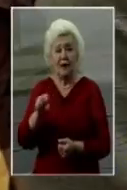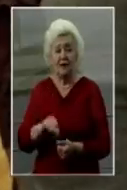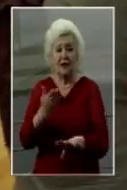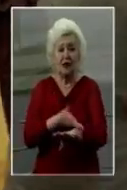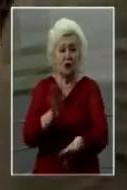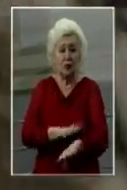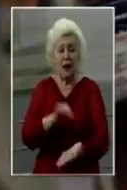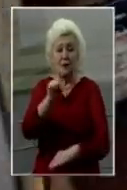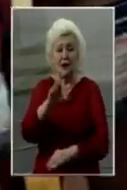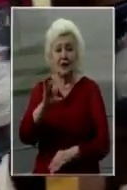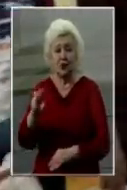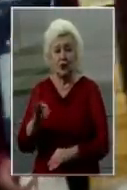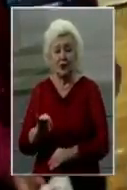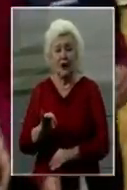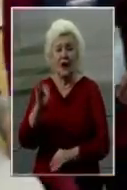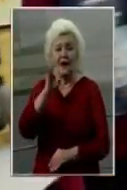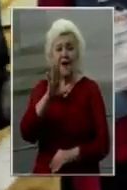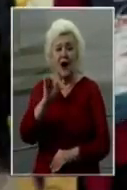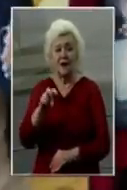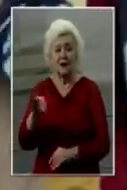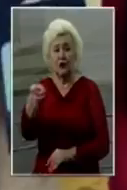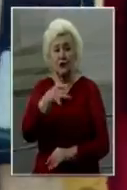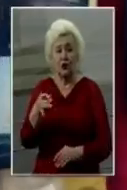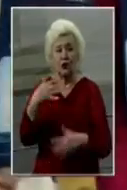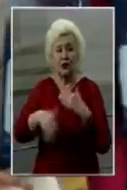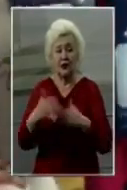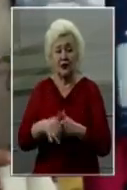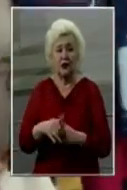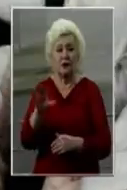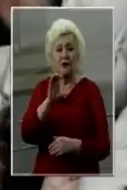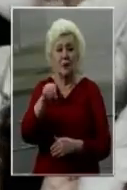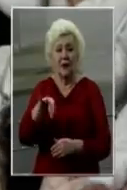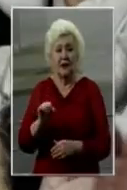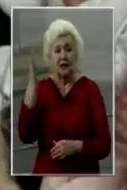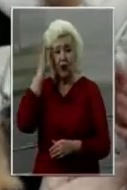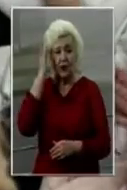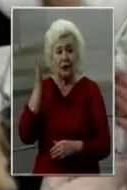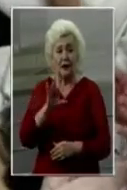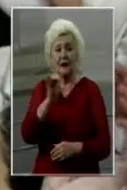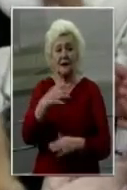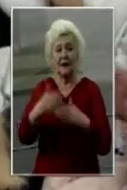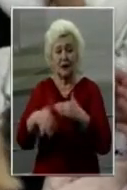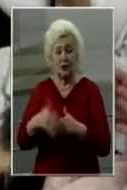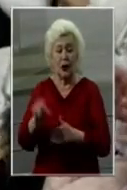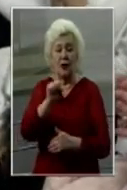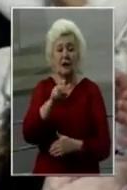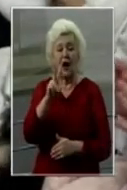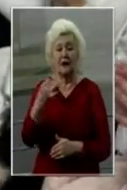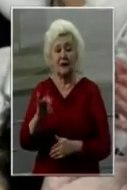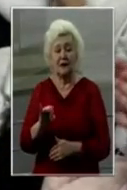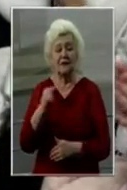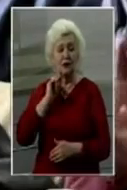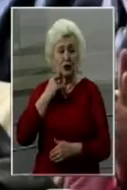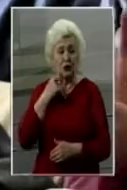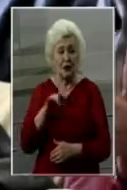Полтави, Аміна Садулаєва з Іванівського району Херсонщини, Софія Майстренко з Каховки, Валентина Нетребич з Херсона, Артем Українець з